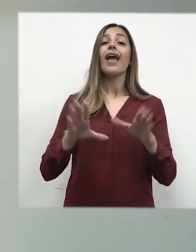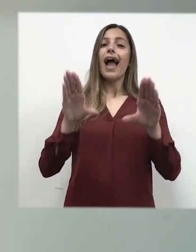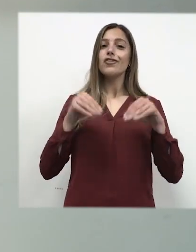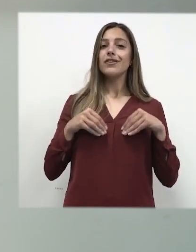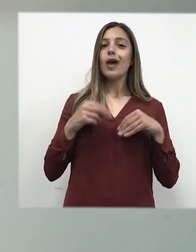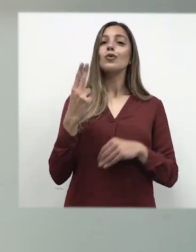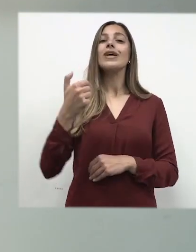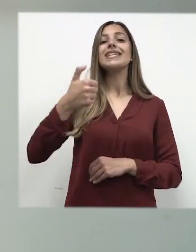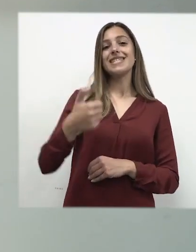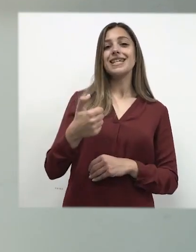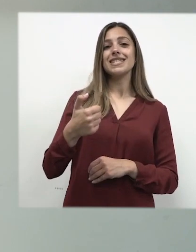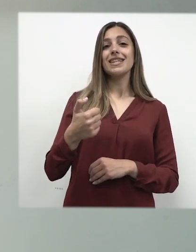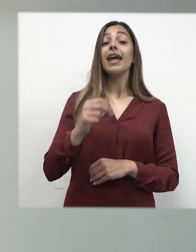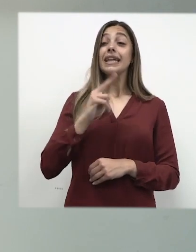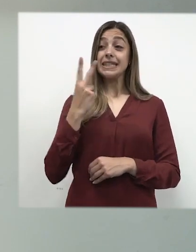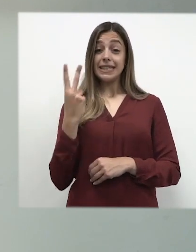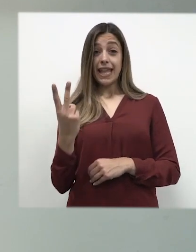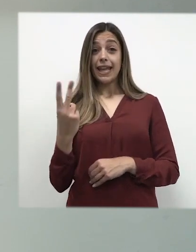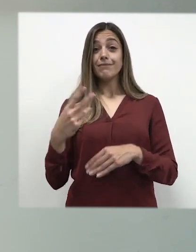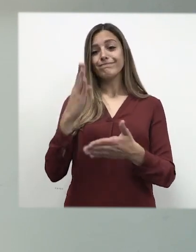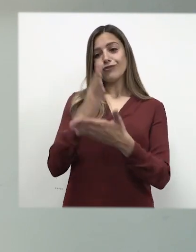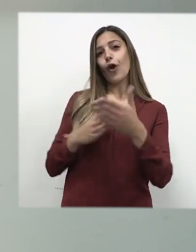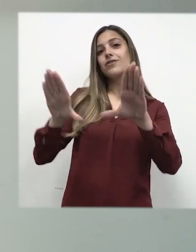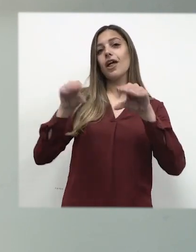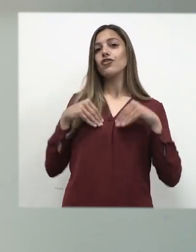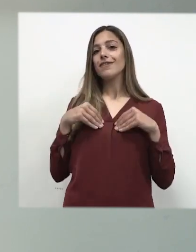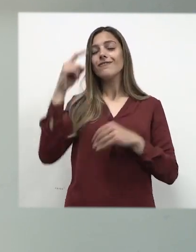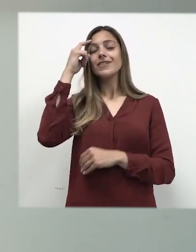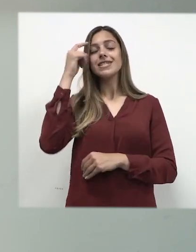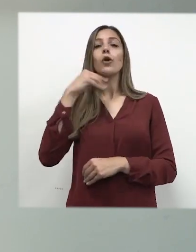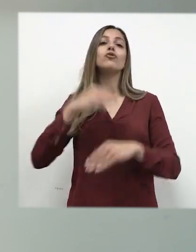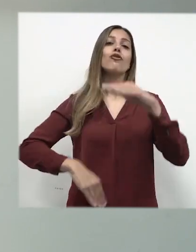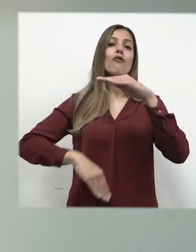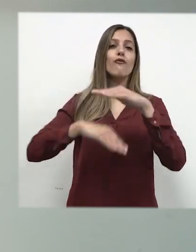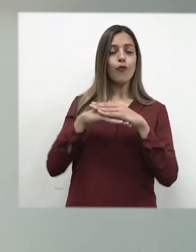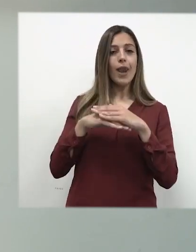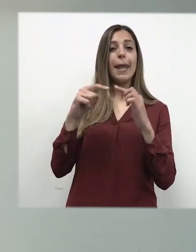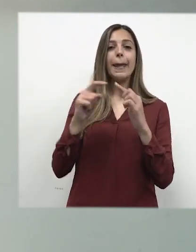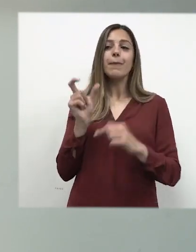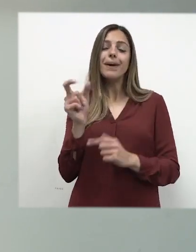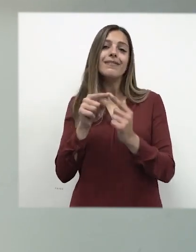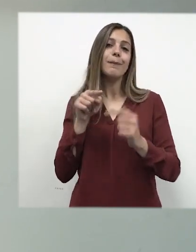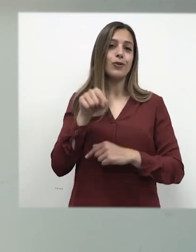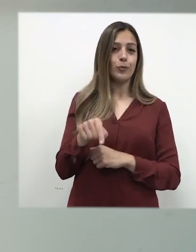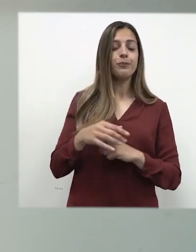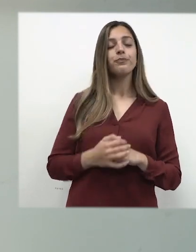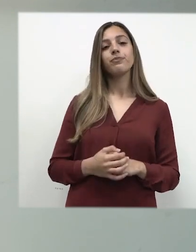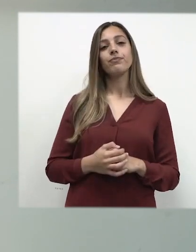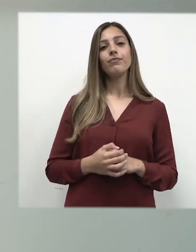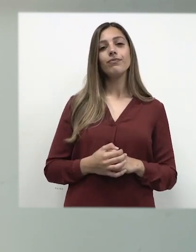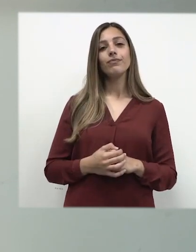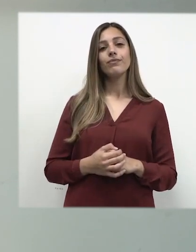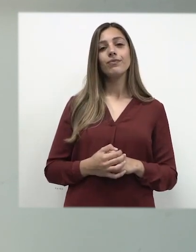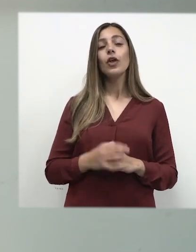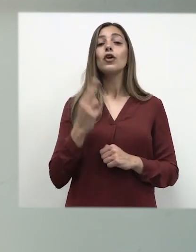Kenan t-nejn li ġjew parċħi li egżem dit iġifiri Kenan maħħuċx l-egżem xo fuq kalloċ ima fuq parċi minnum Kenan 28